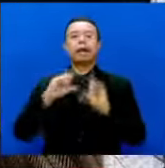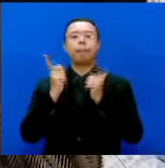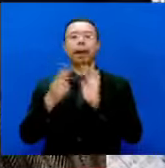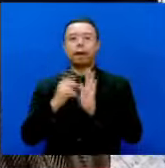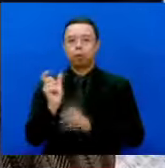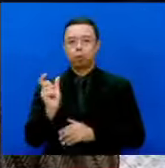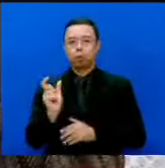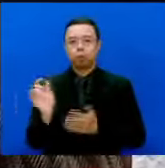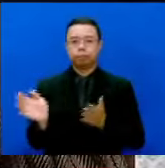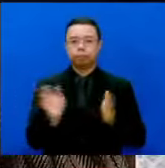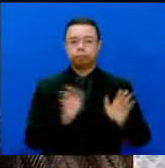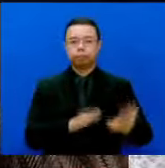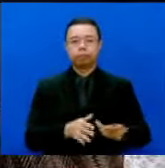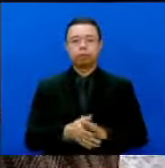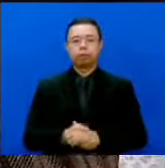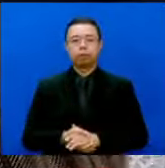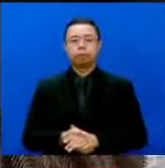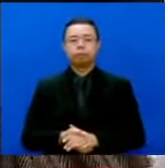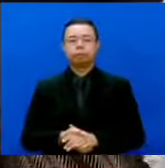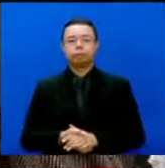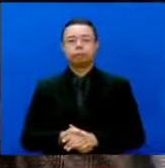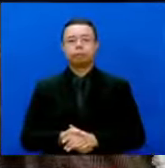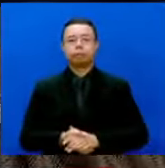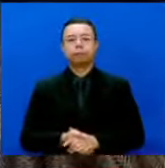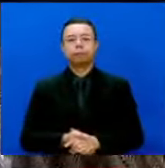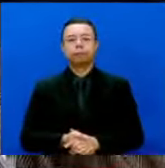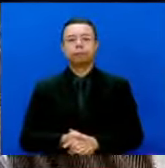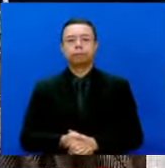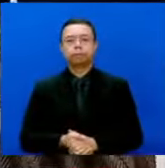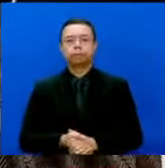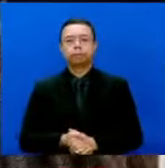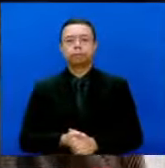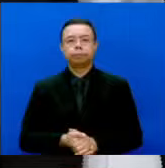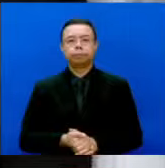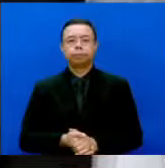terkait dari Jakarta Prita Ted suendi TV mengabarkan